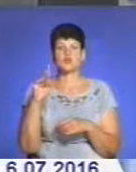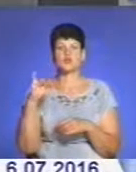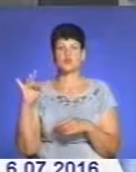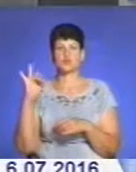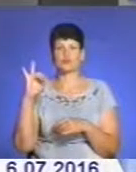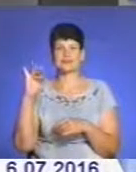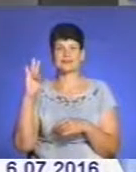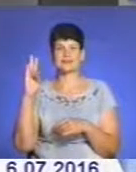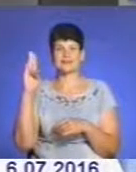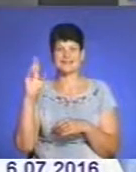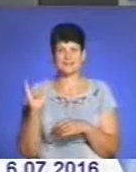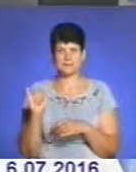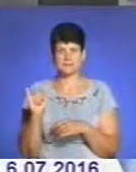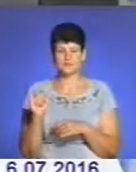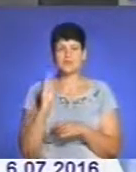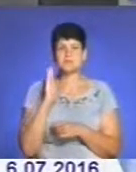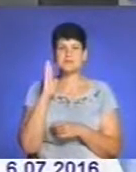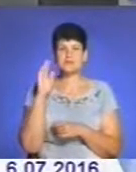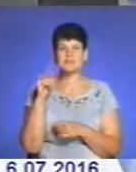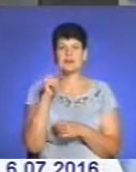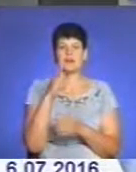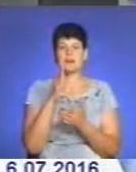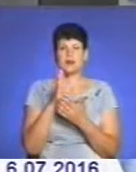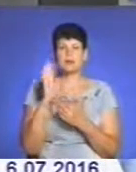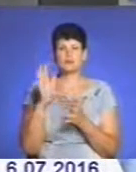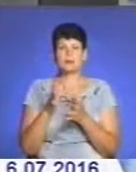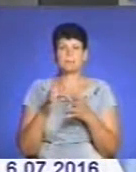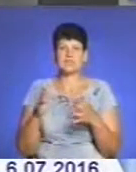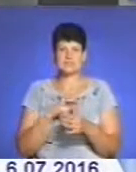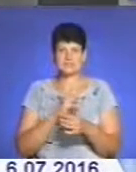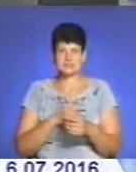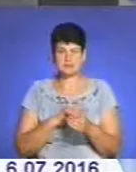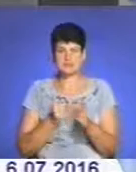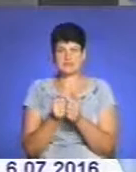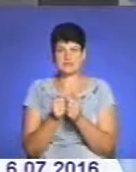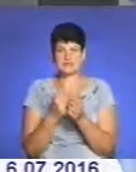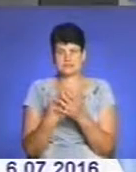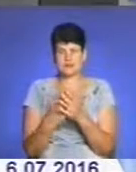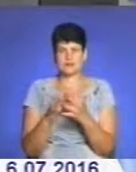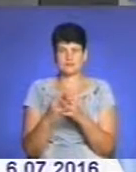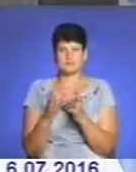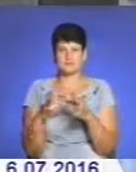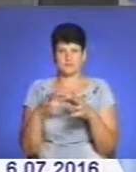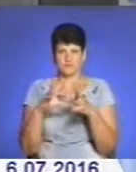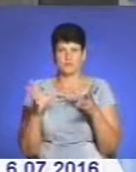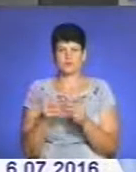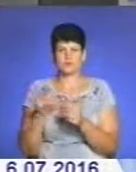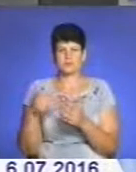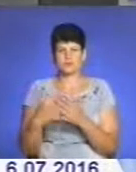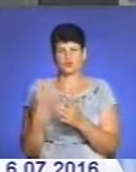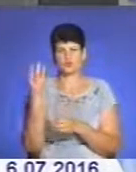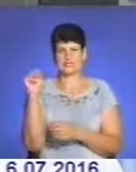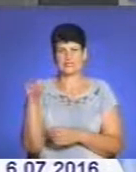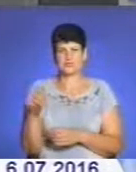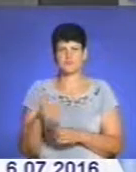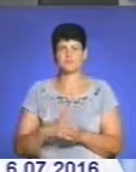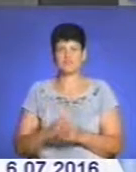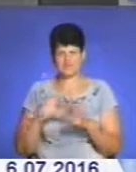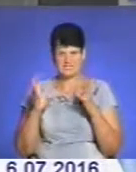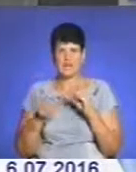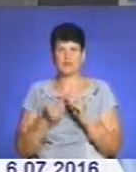таких, ну, там перспектива має бути більше сил. На даний час близько населення десь 4000 в